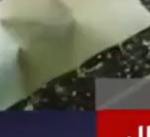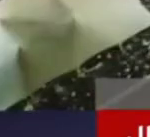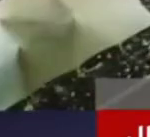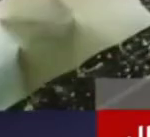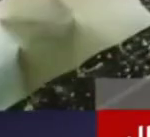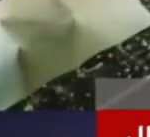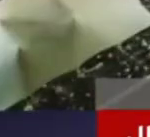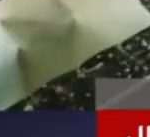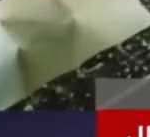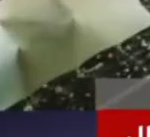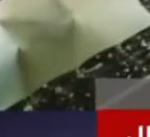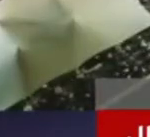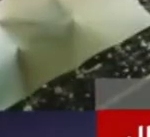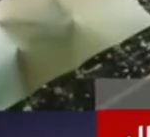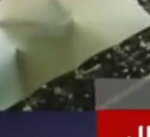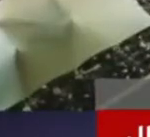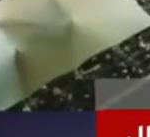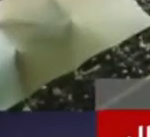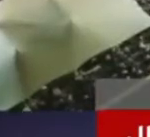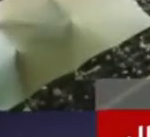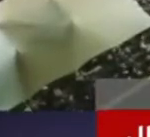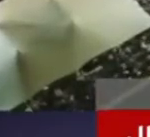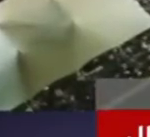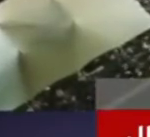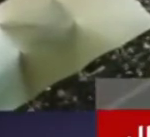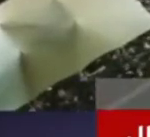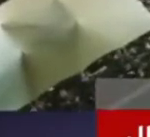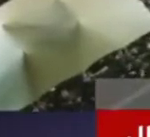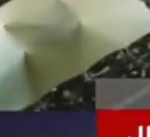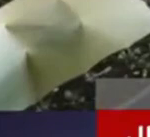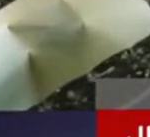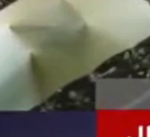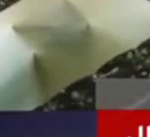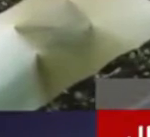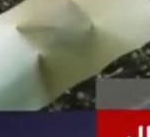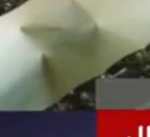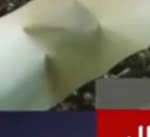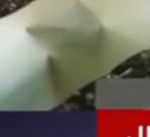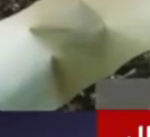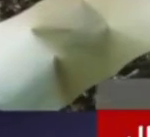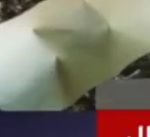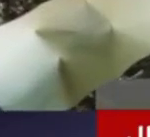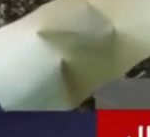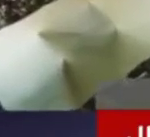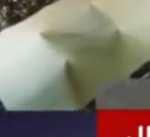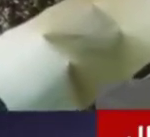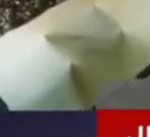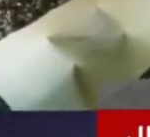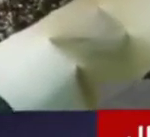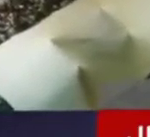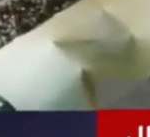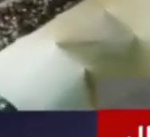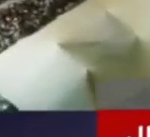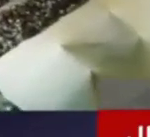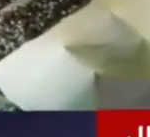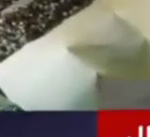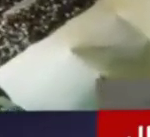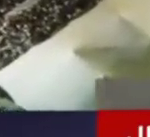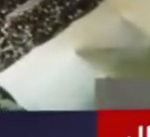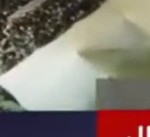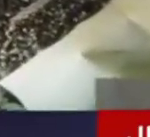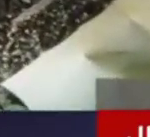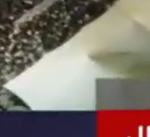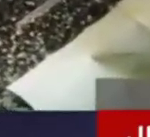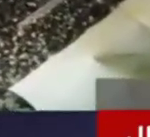امام شعب اسرائيل هؤلاء الاشخاص غير غير